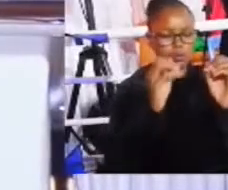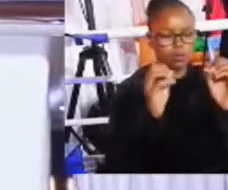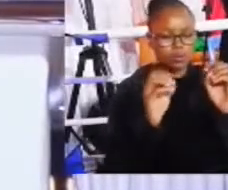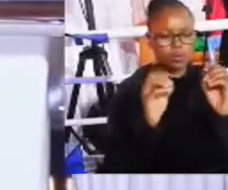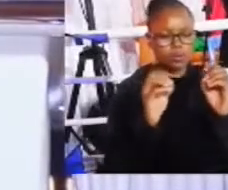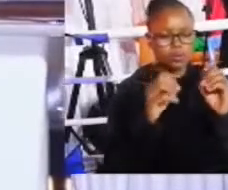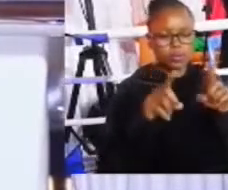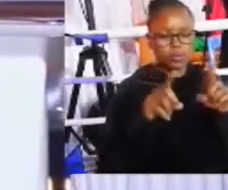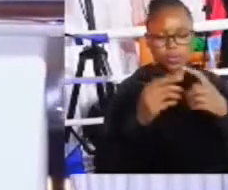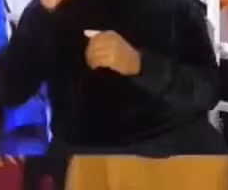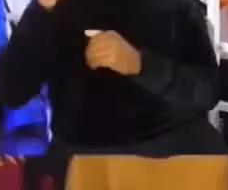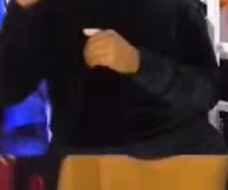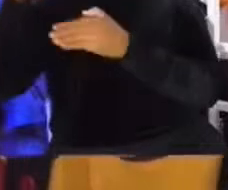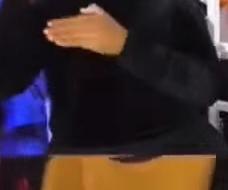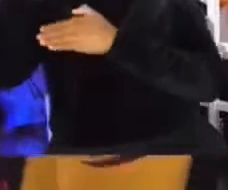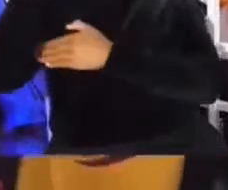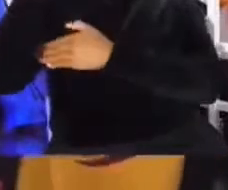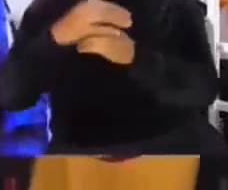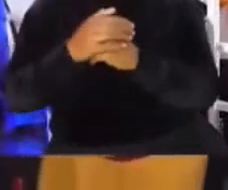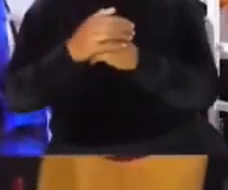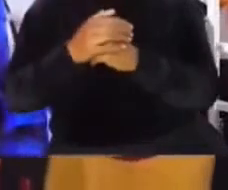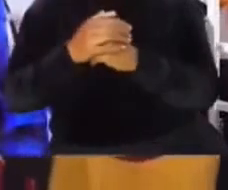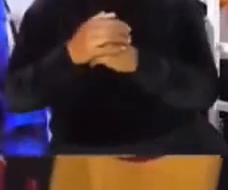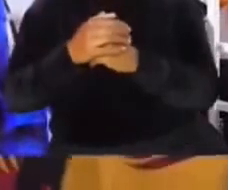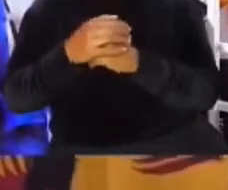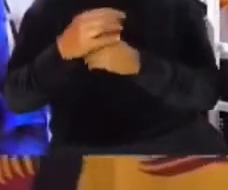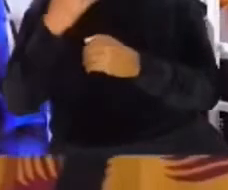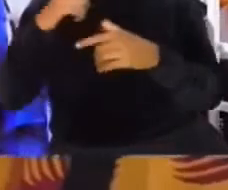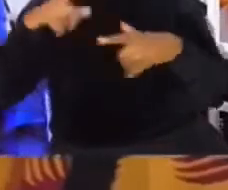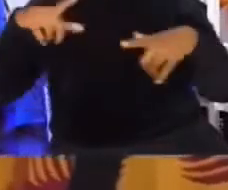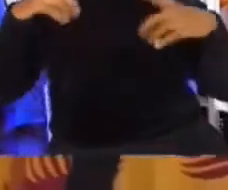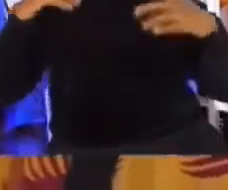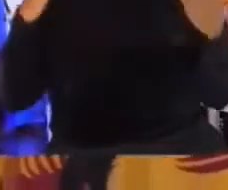Reverend Rachel Wakulia. Torio turaga muoyo.